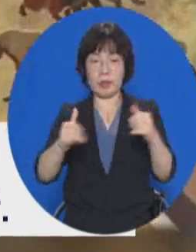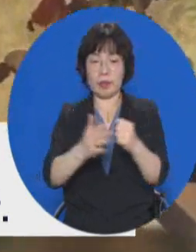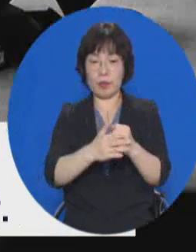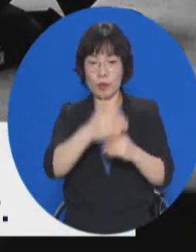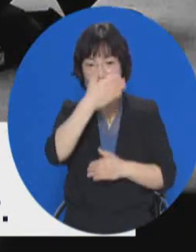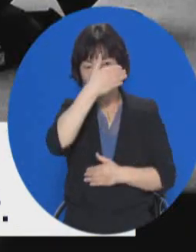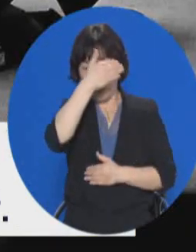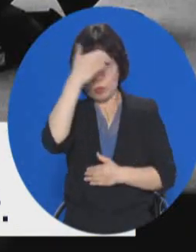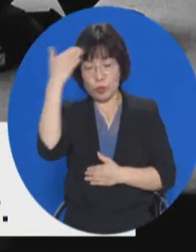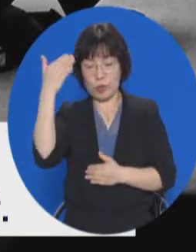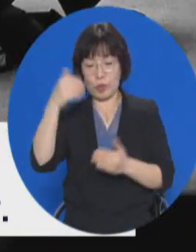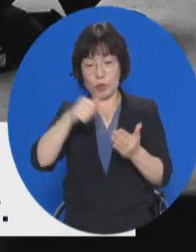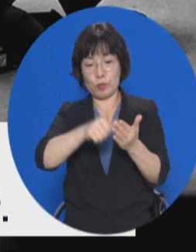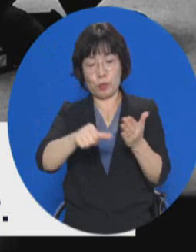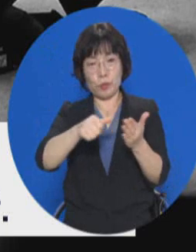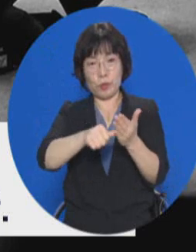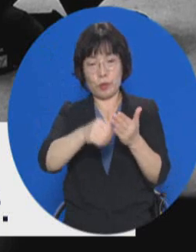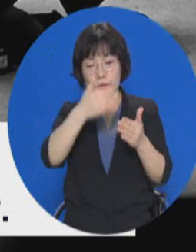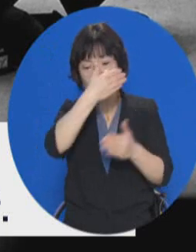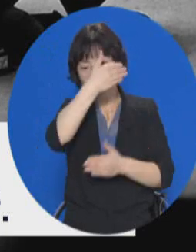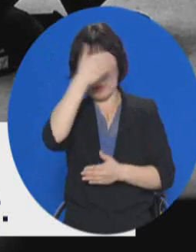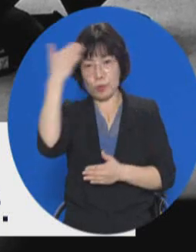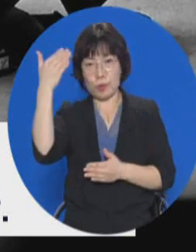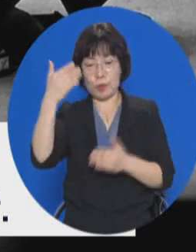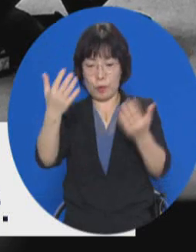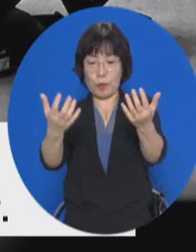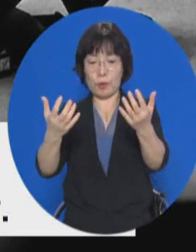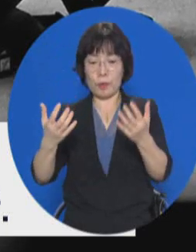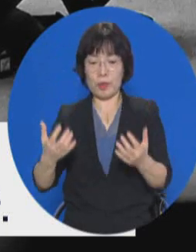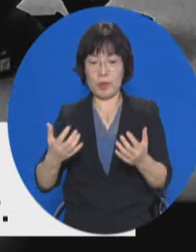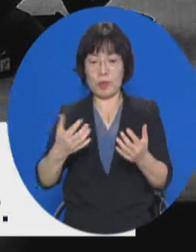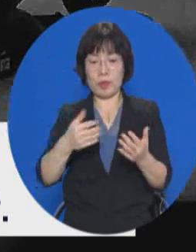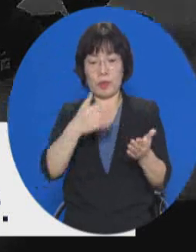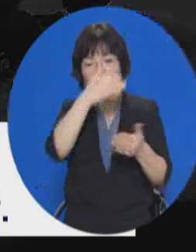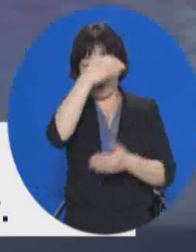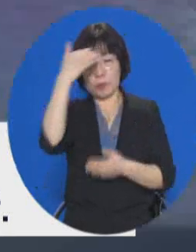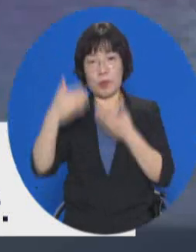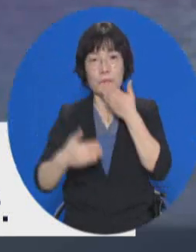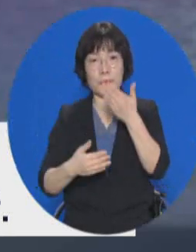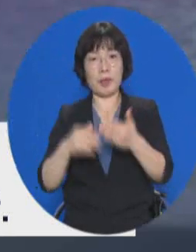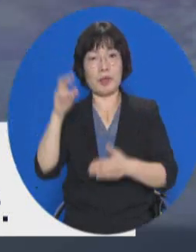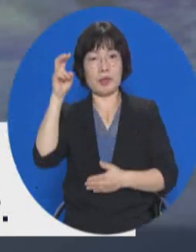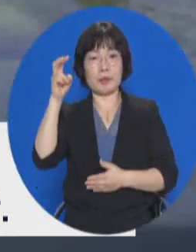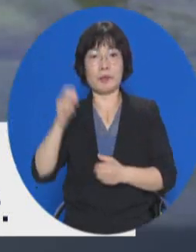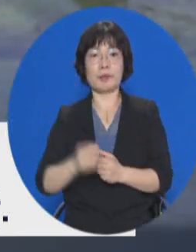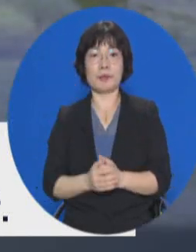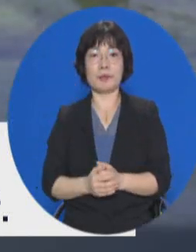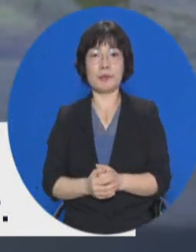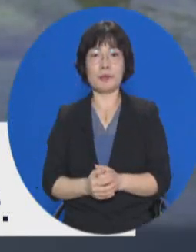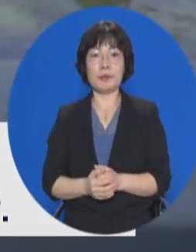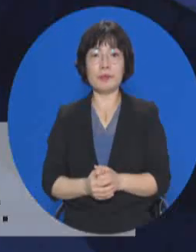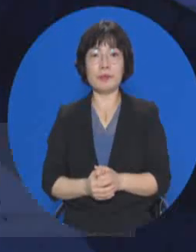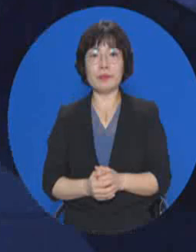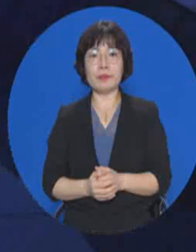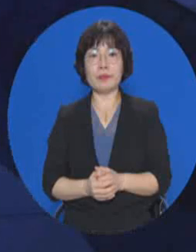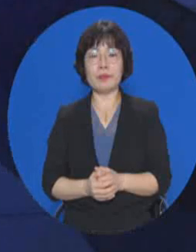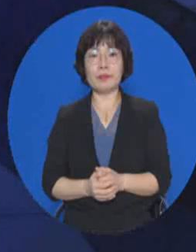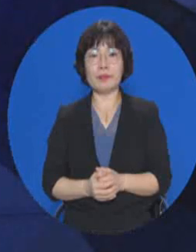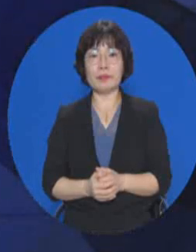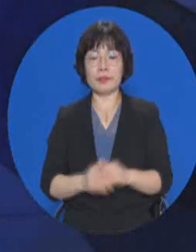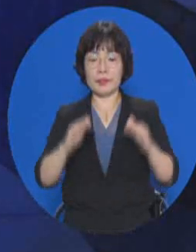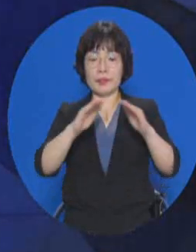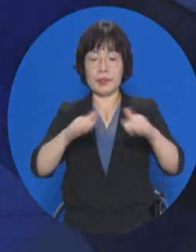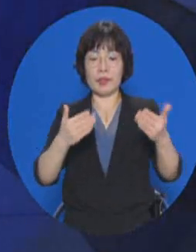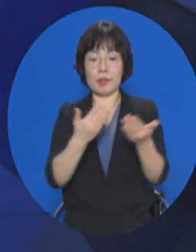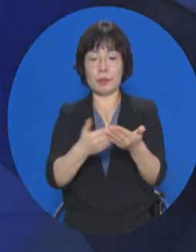그 거장들의 작품을 바로 미술관에서 감상이 가능하지 않을까 그렇게 생각하고 있습니다.